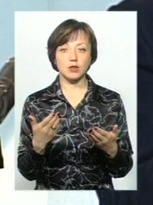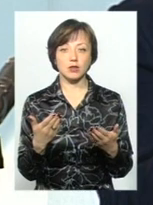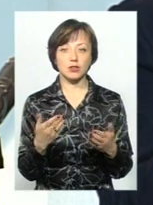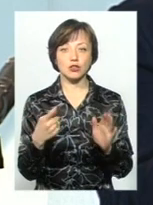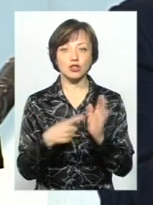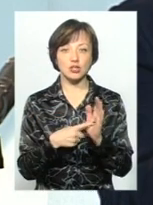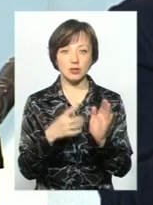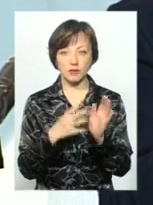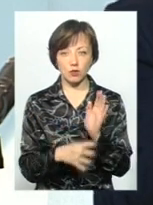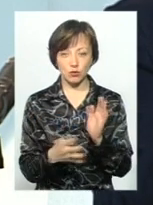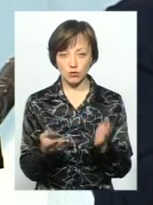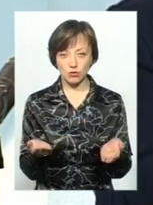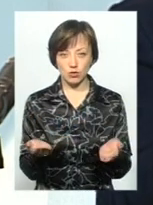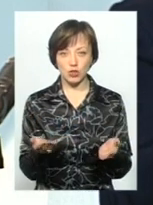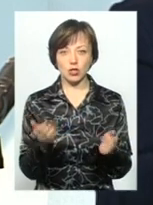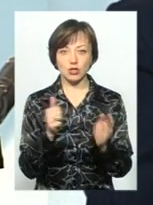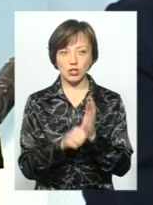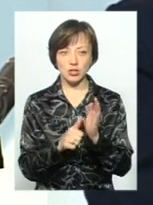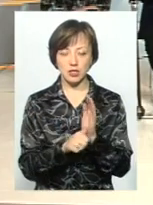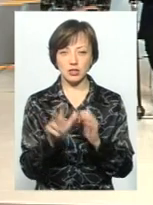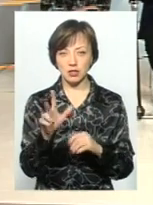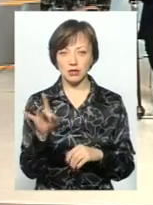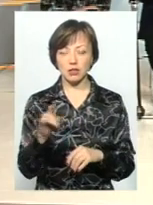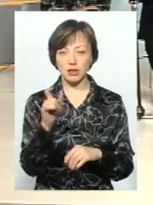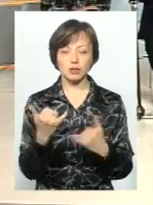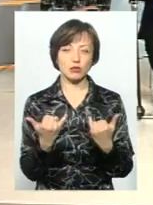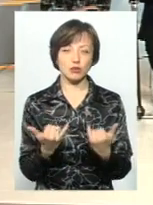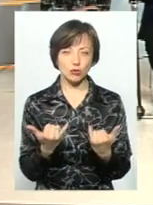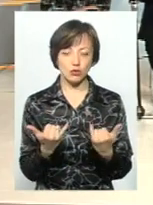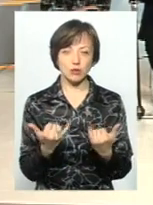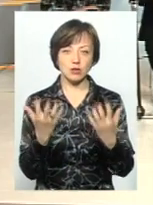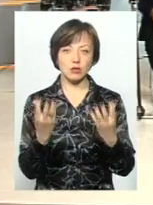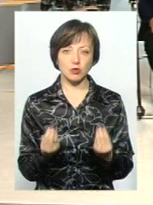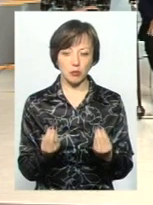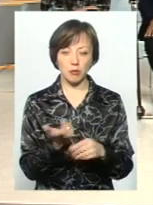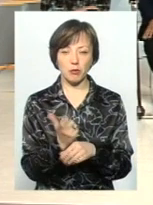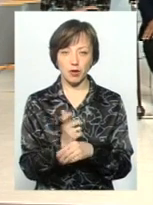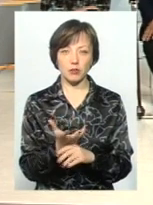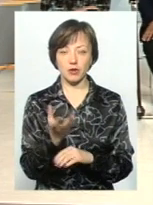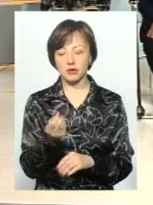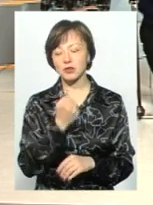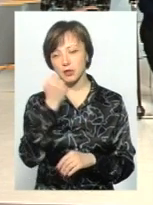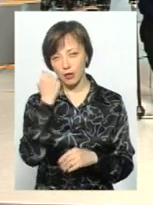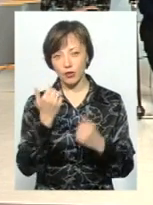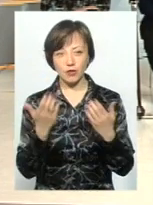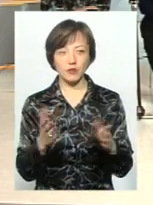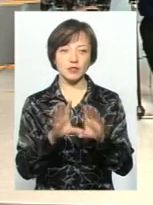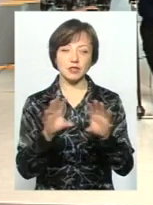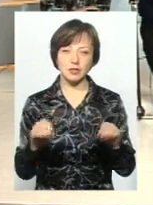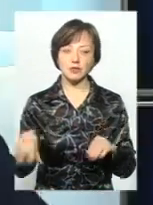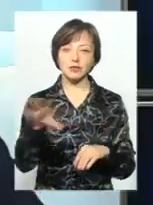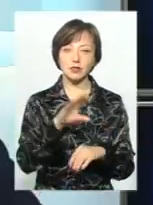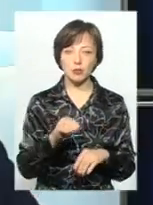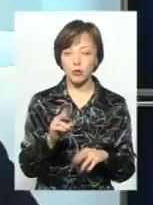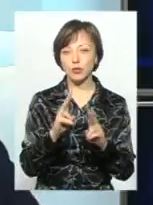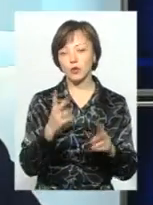по 6,90. Тобто в 63 рази на сьогоднішній день ми переплачуємо вартість нашого газу. Дякую